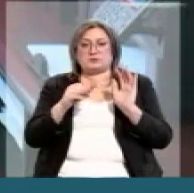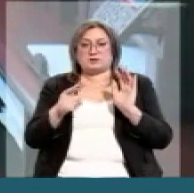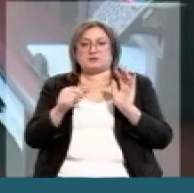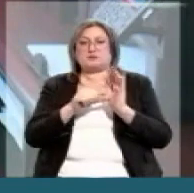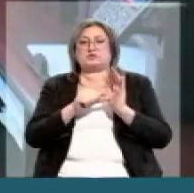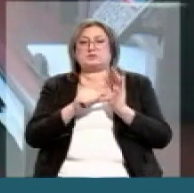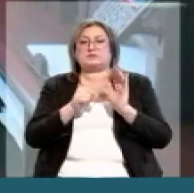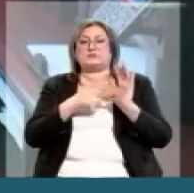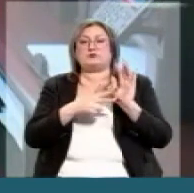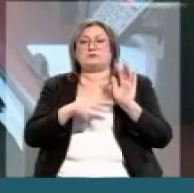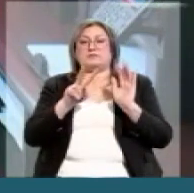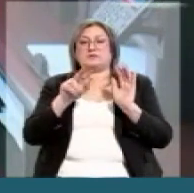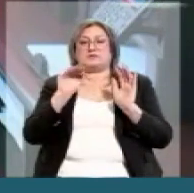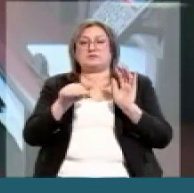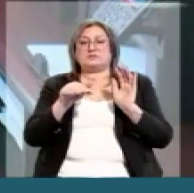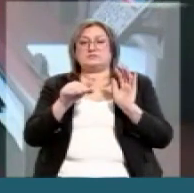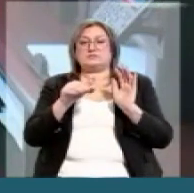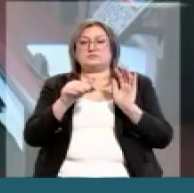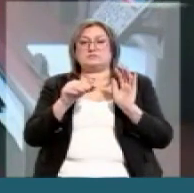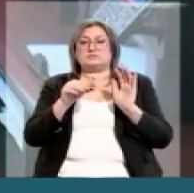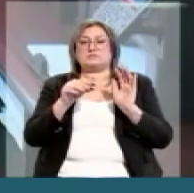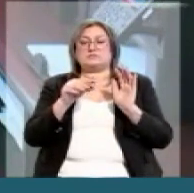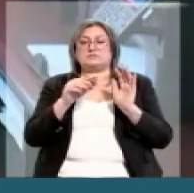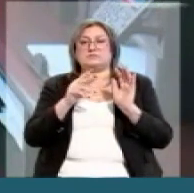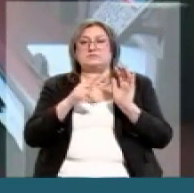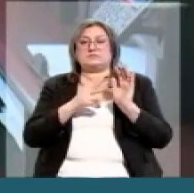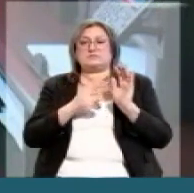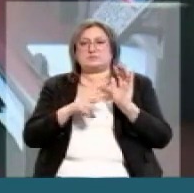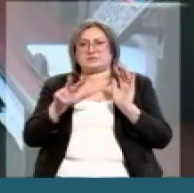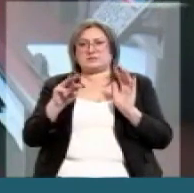с 6 детьми 82 973 тенге.